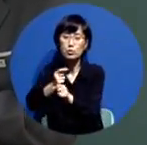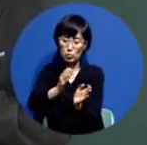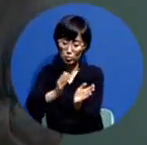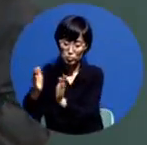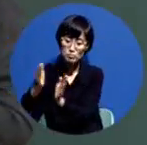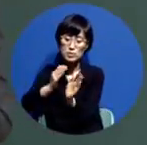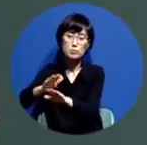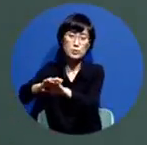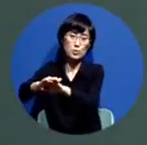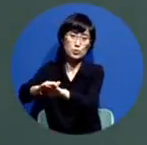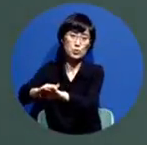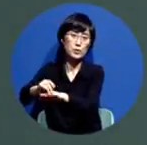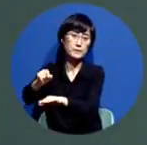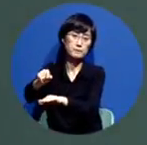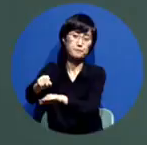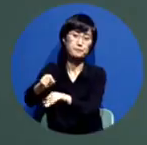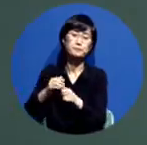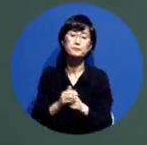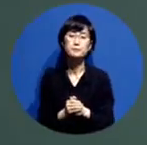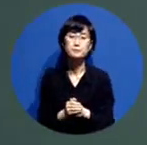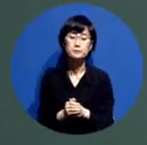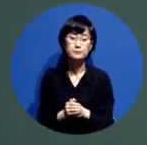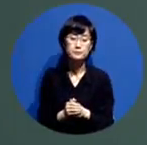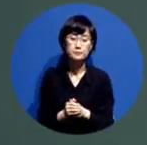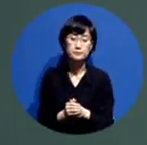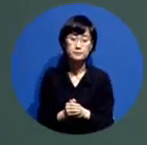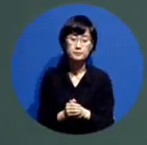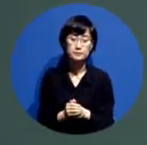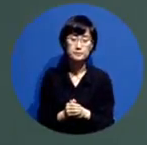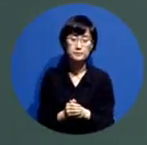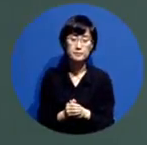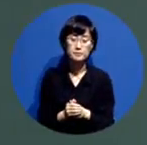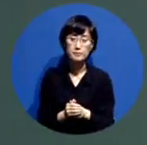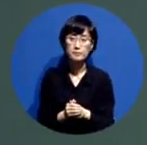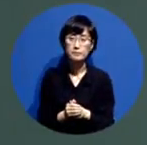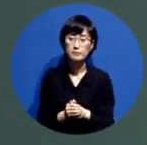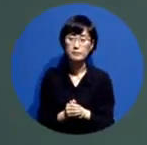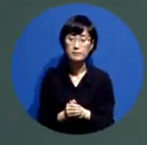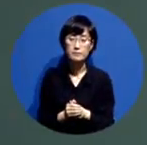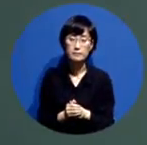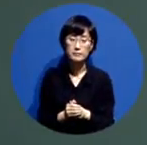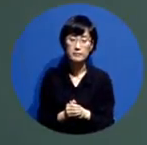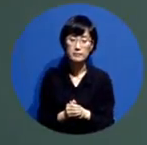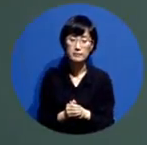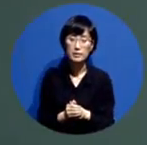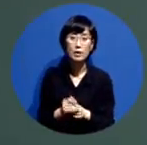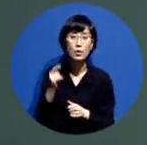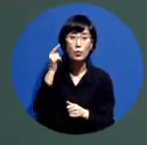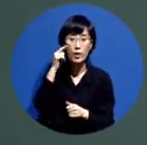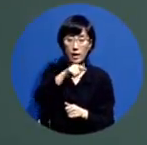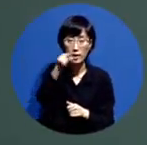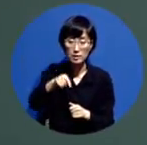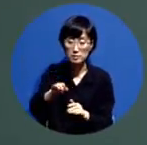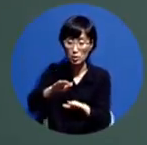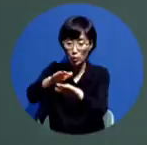都已经准备好了这些人 그래야목적은뭐냐또다른사람들을